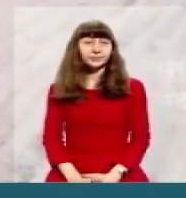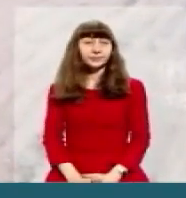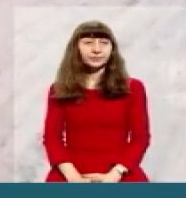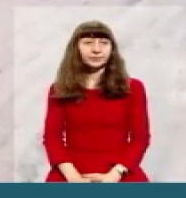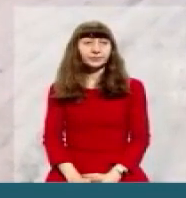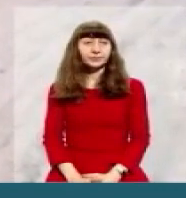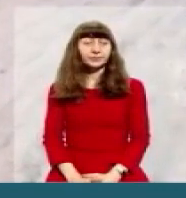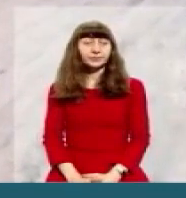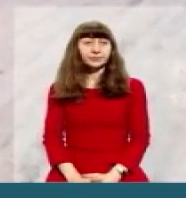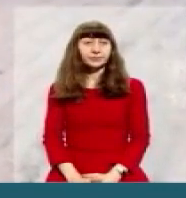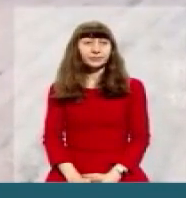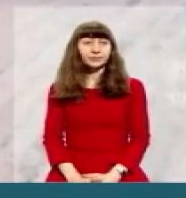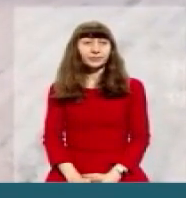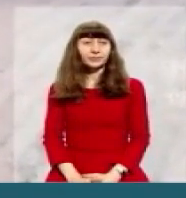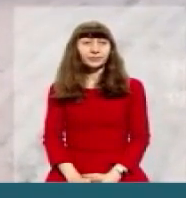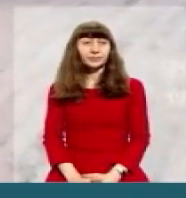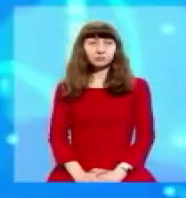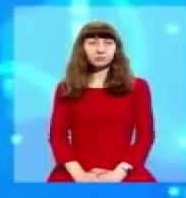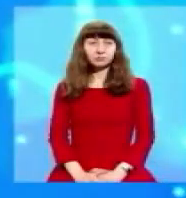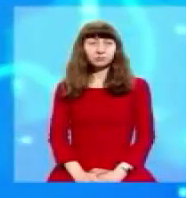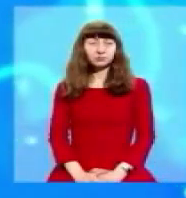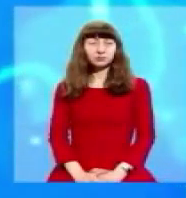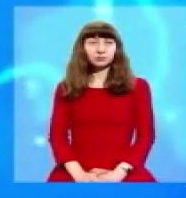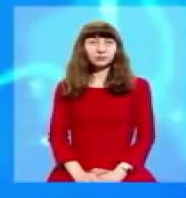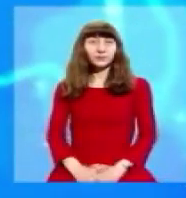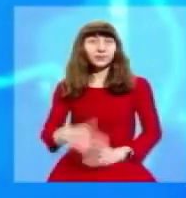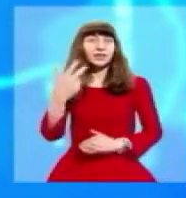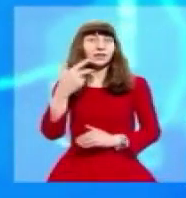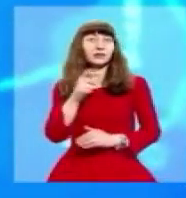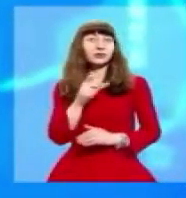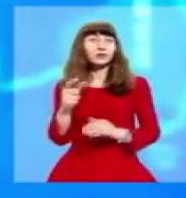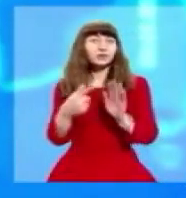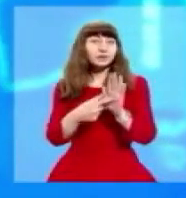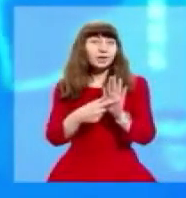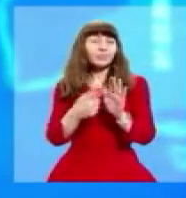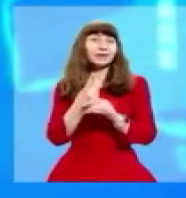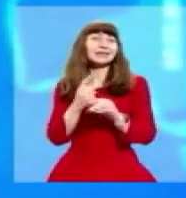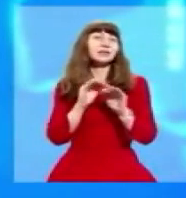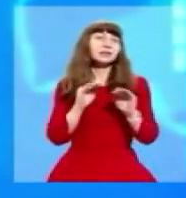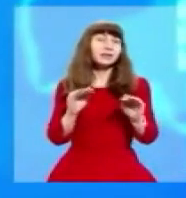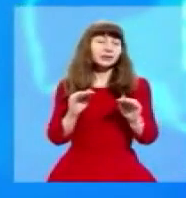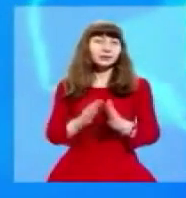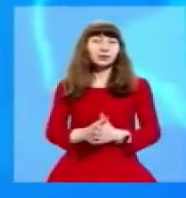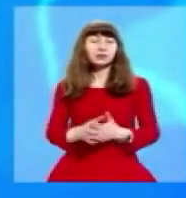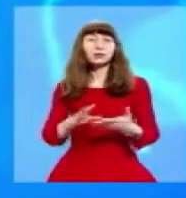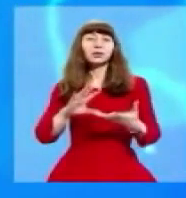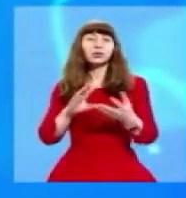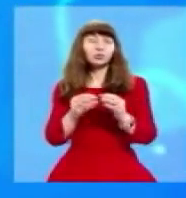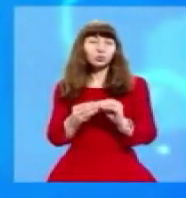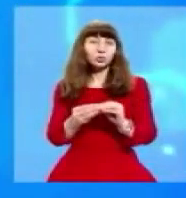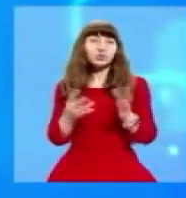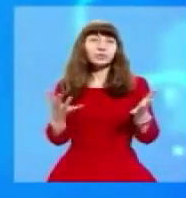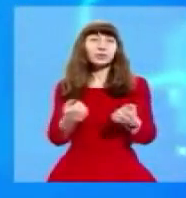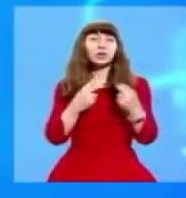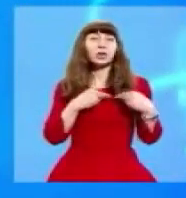Дмитрий Муштал, Жасин Жигитов, телеканал Кустанай. 30 человек, 7 из них дети. Таковы итоги